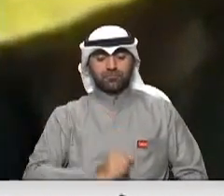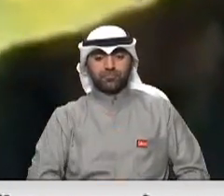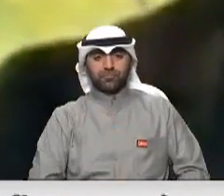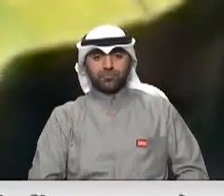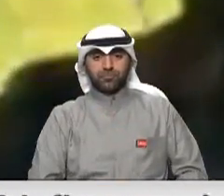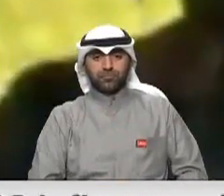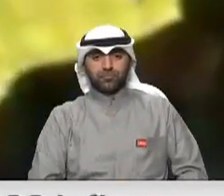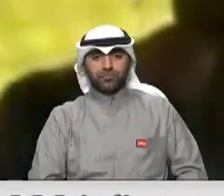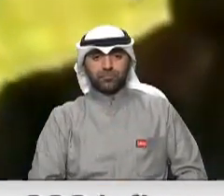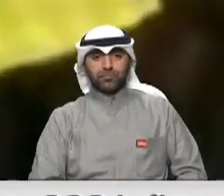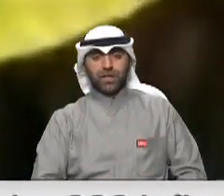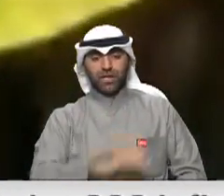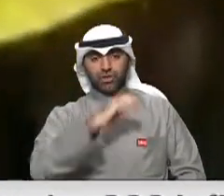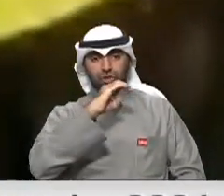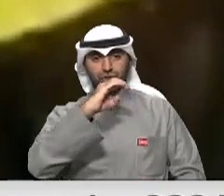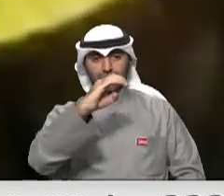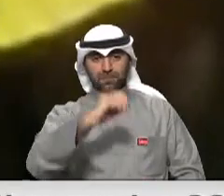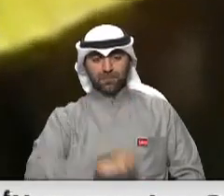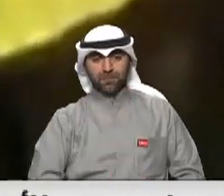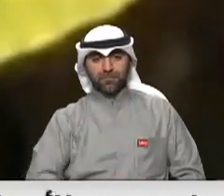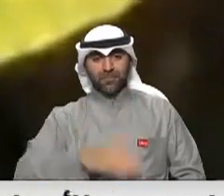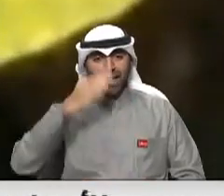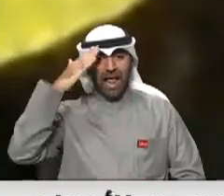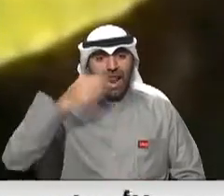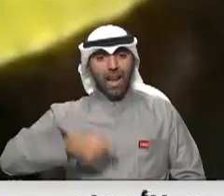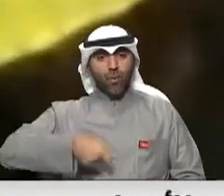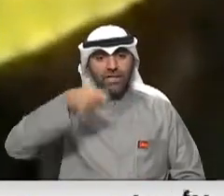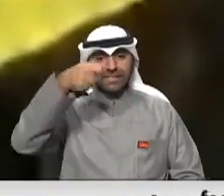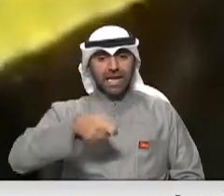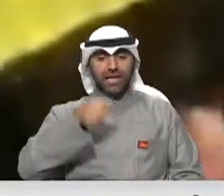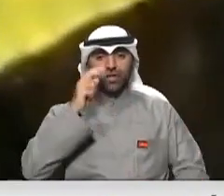نعم، كل الشكر لك مناير. مثل ما تفضلتي،